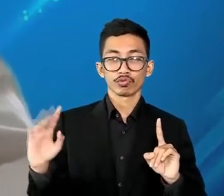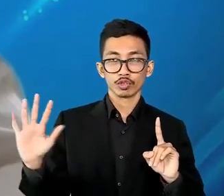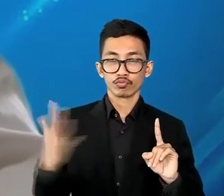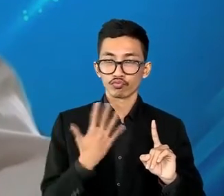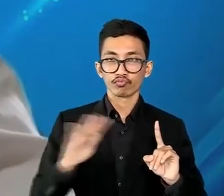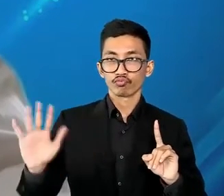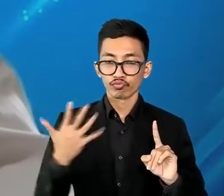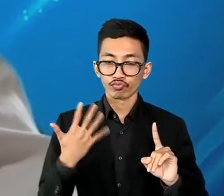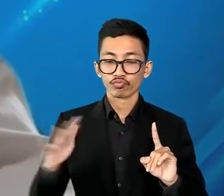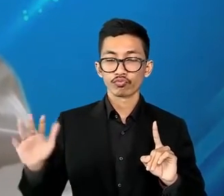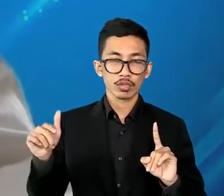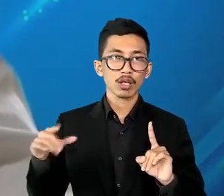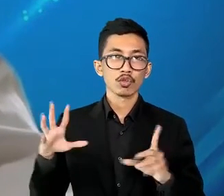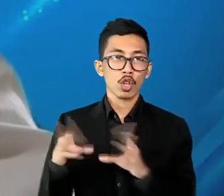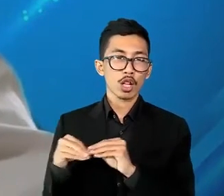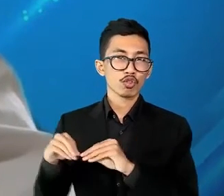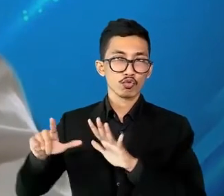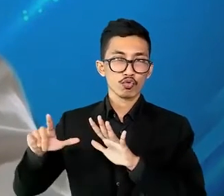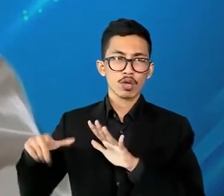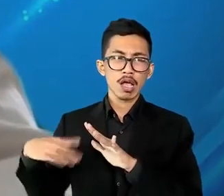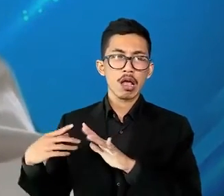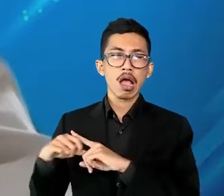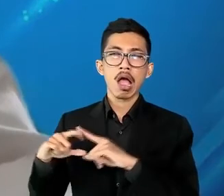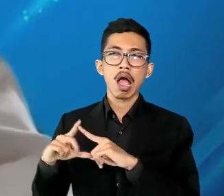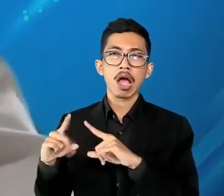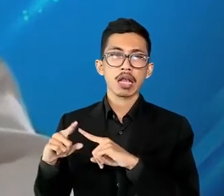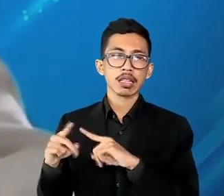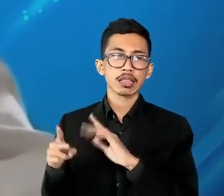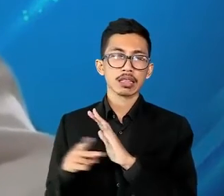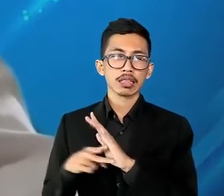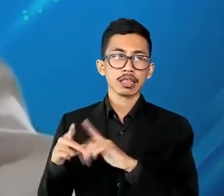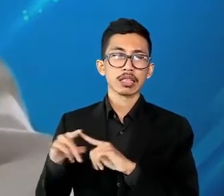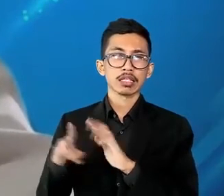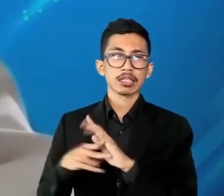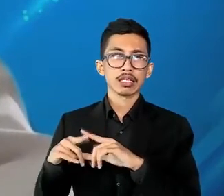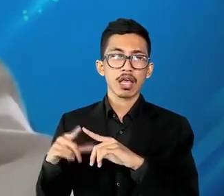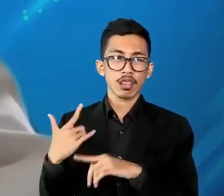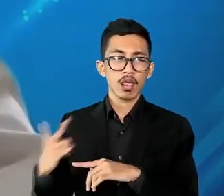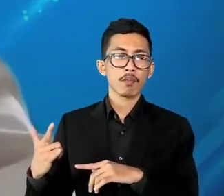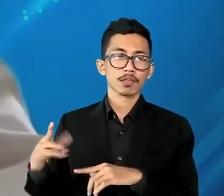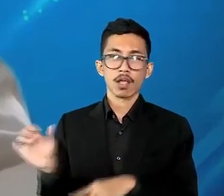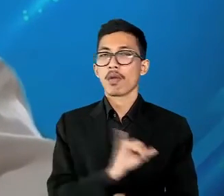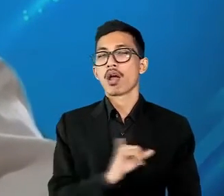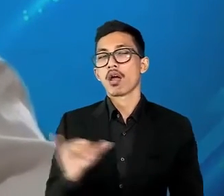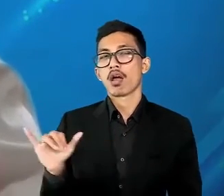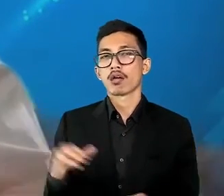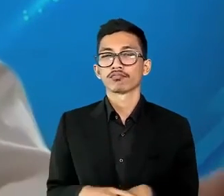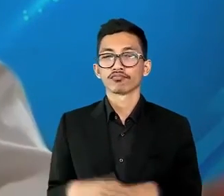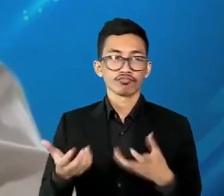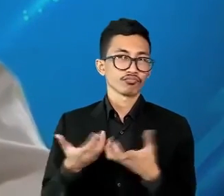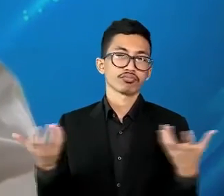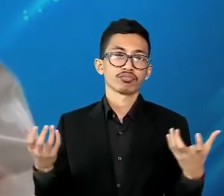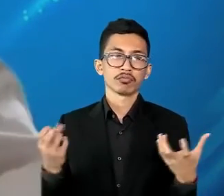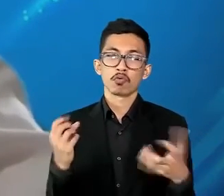dilakukan karantina yang tujuh ini. Bukan berarti terus dia bebas, dia bisa keluar, enggak, dia harus tetap di karantina. Nah berapa